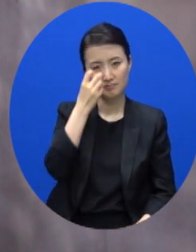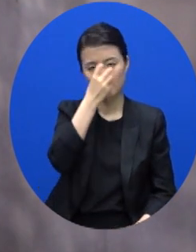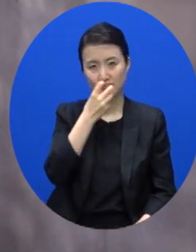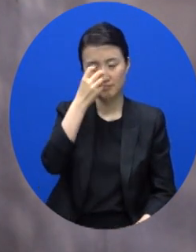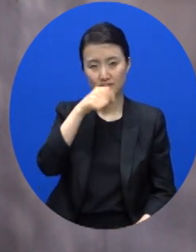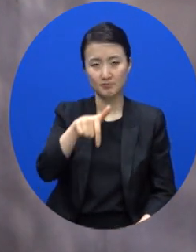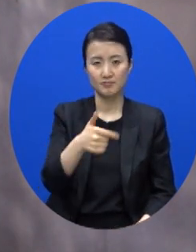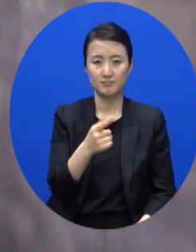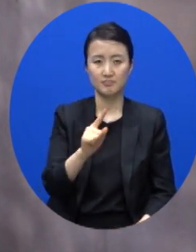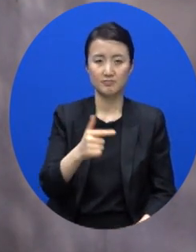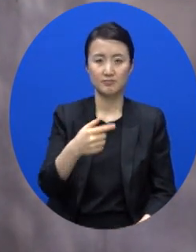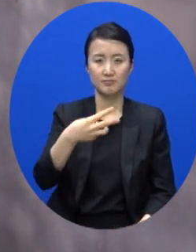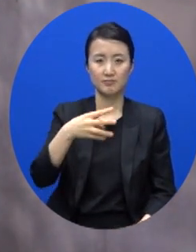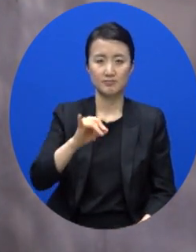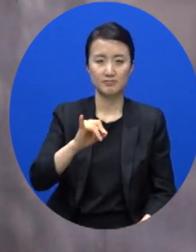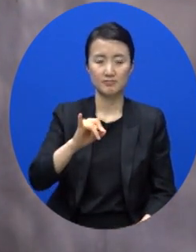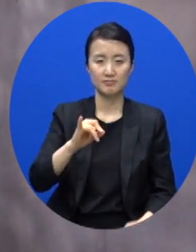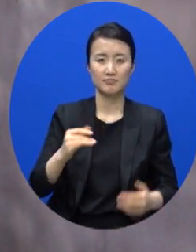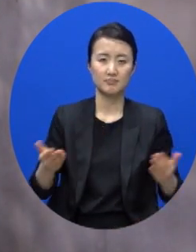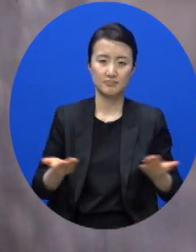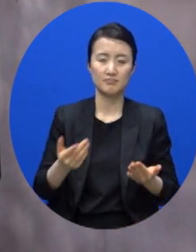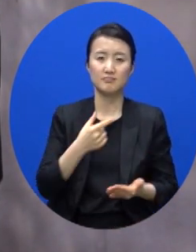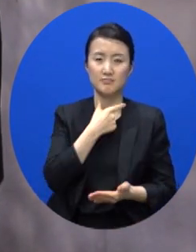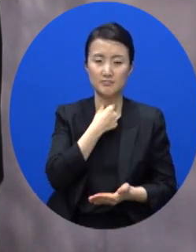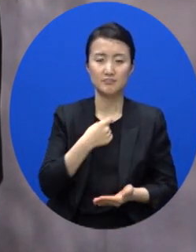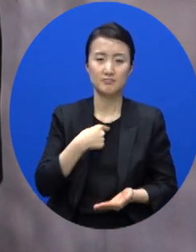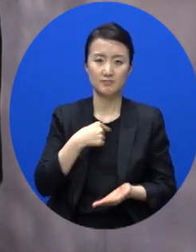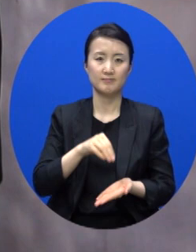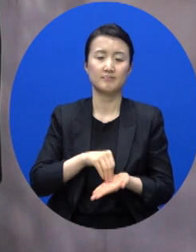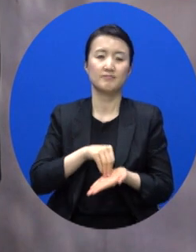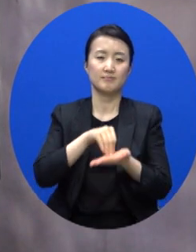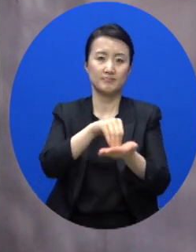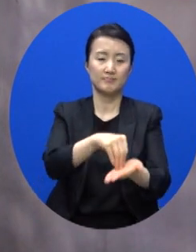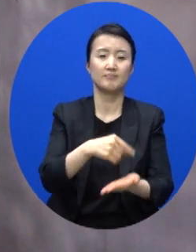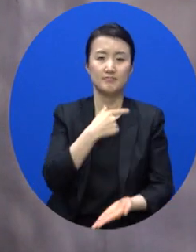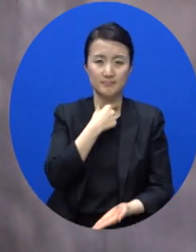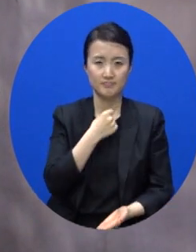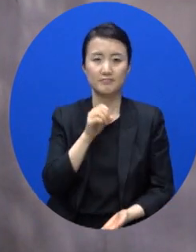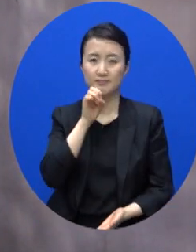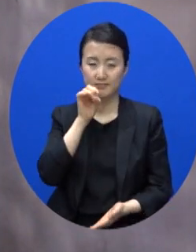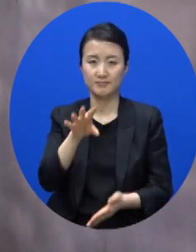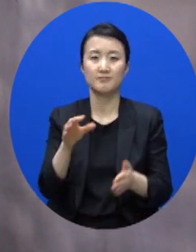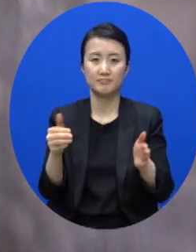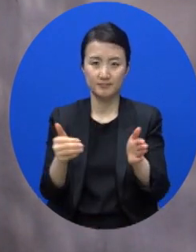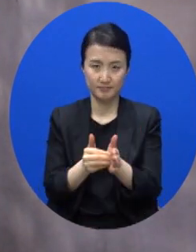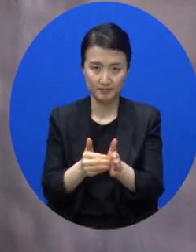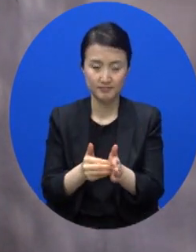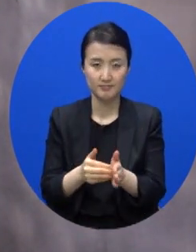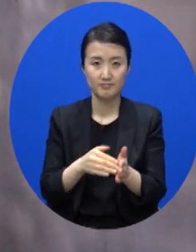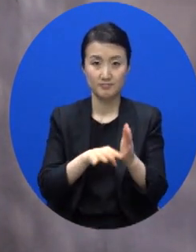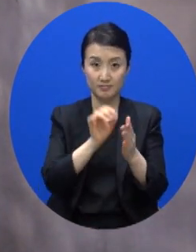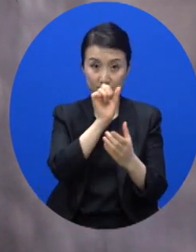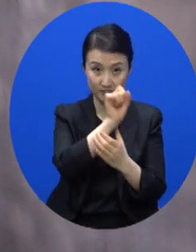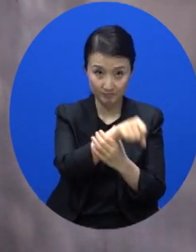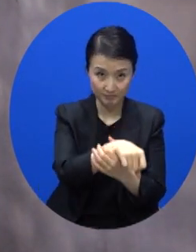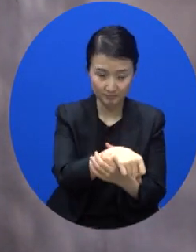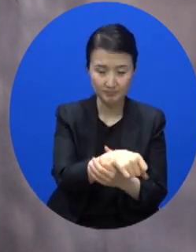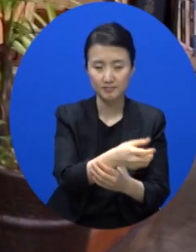되겠습니다 하고 신병문 선생님께 말씀을 드리고 제가 관리직으로